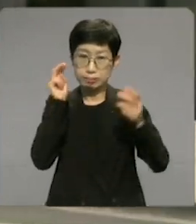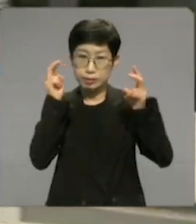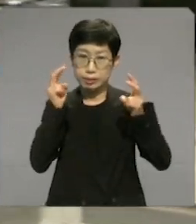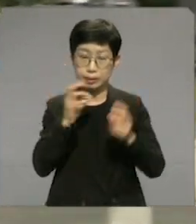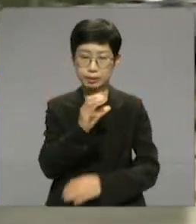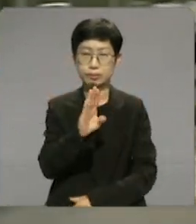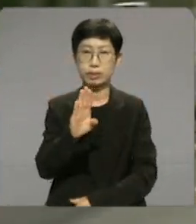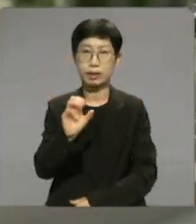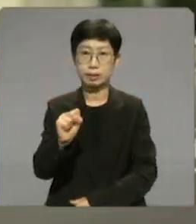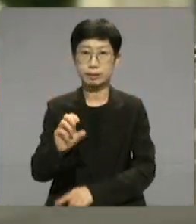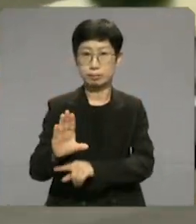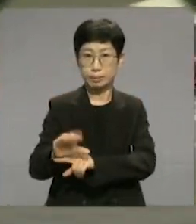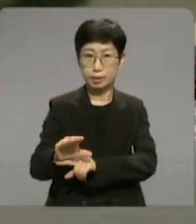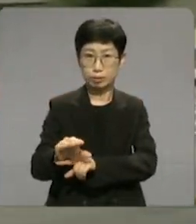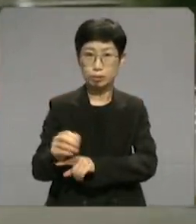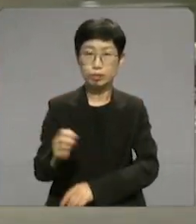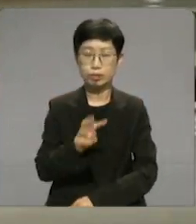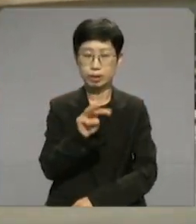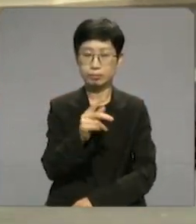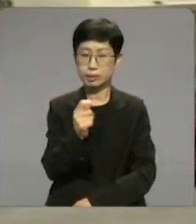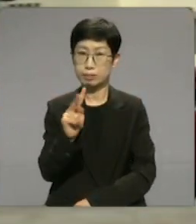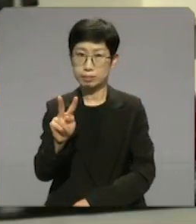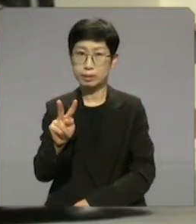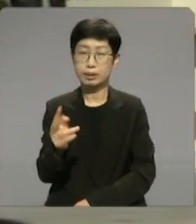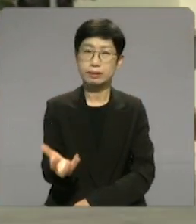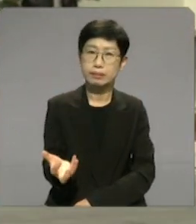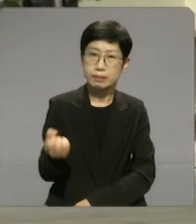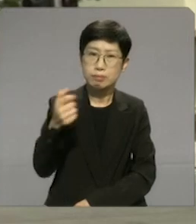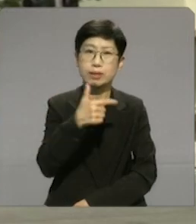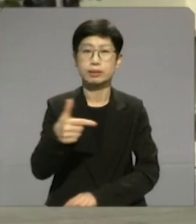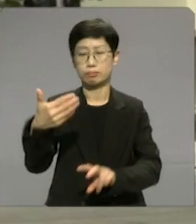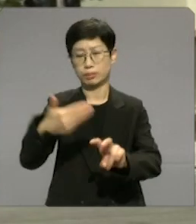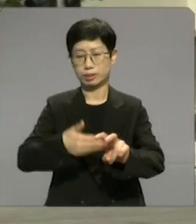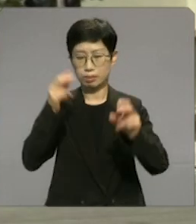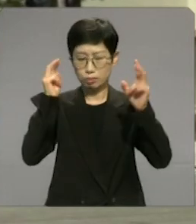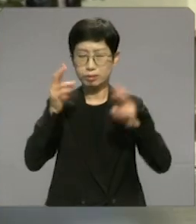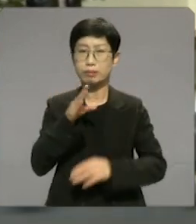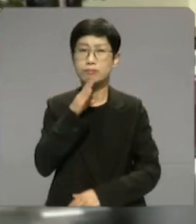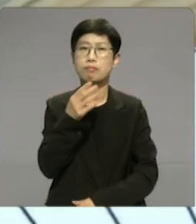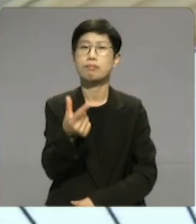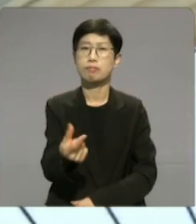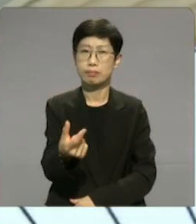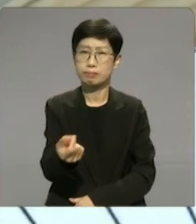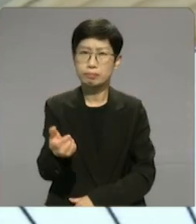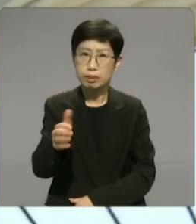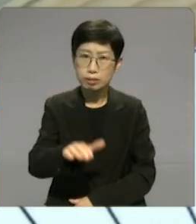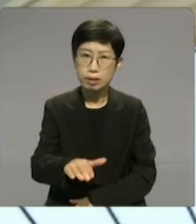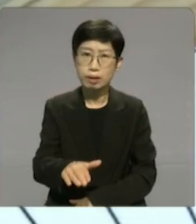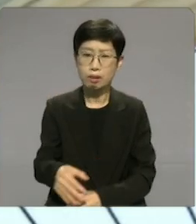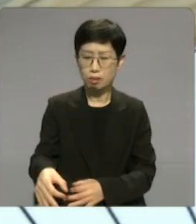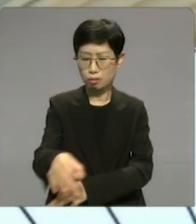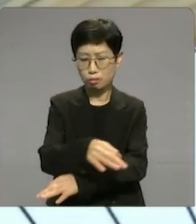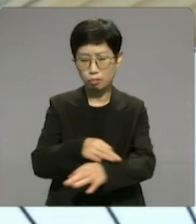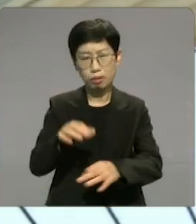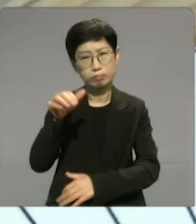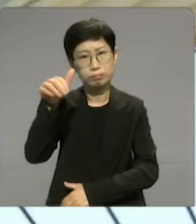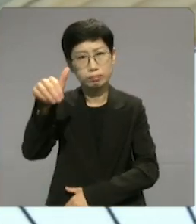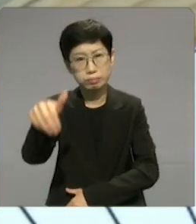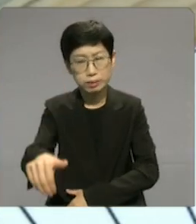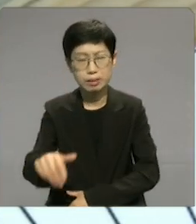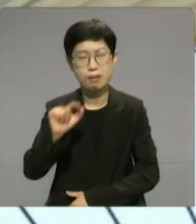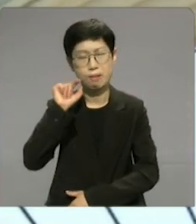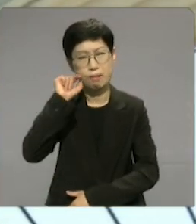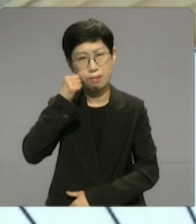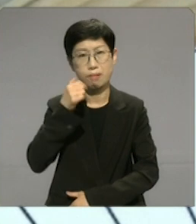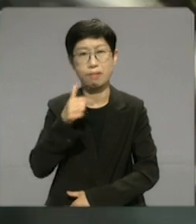CBS 방송, 케이블 채널 MTV 등을 보유한 대형 미디어 그룹으로 알려져 있지만 케이블 사업이 쇠퇴하면서 운영에